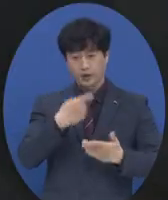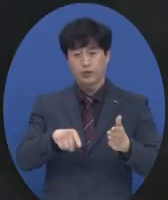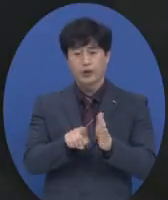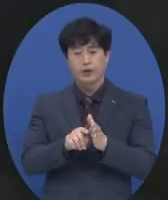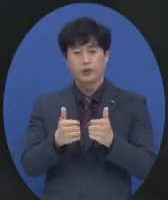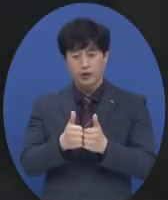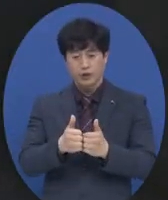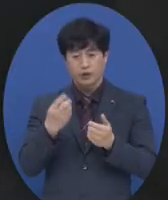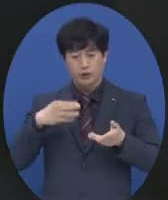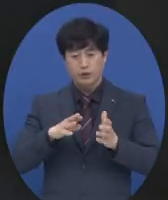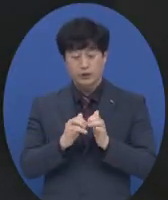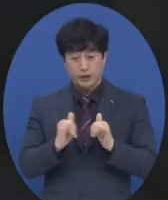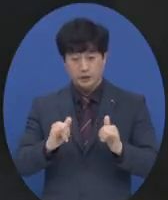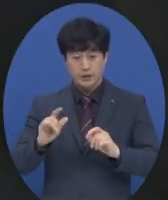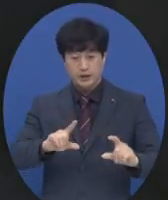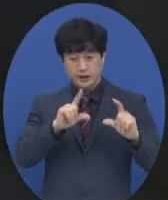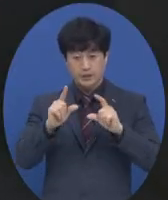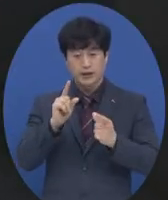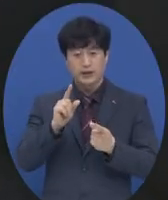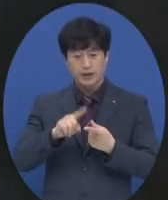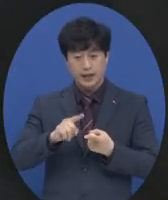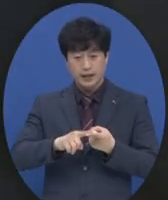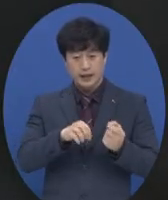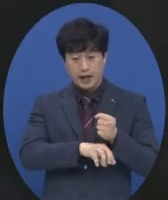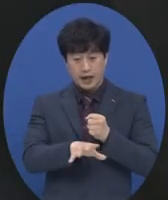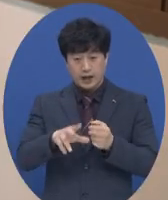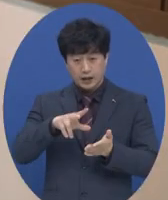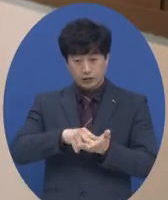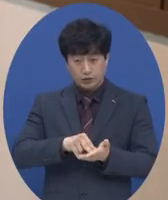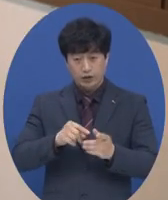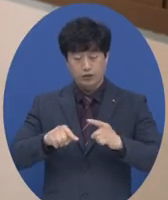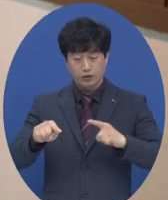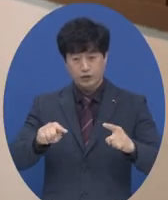등 경기도민 생활에 관한 다양한 주제들을